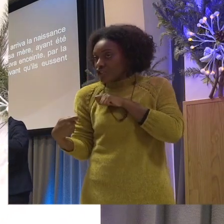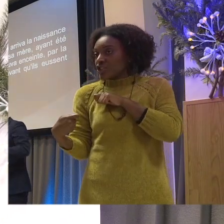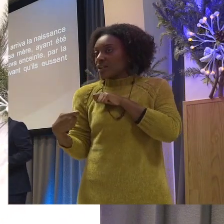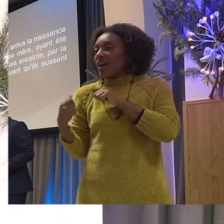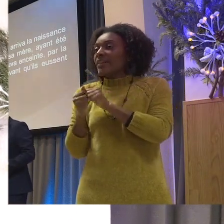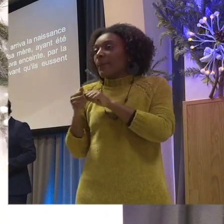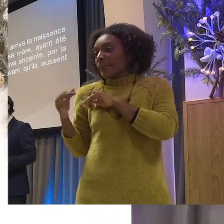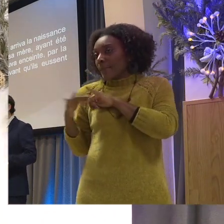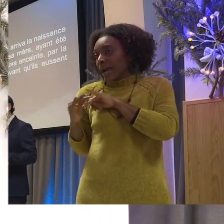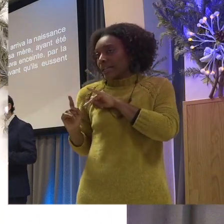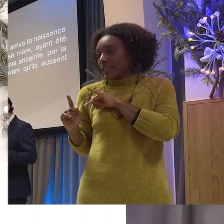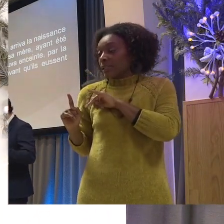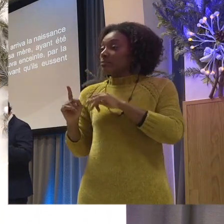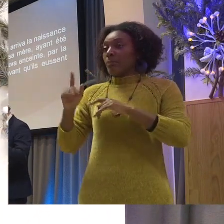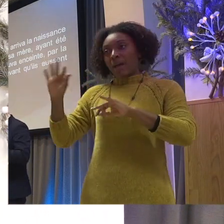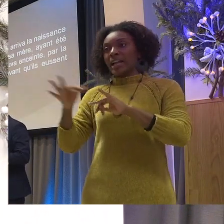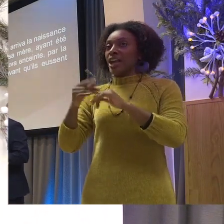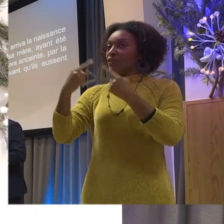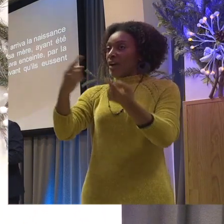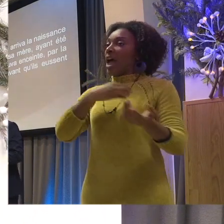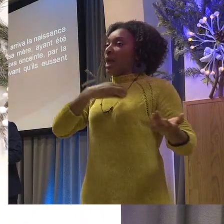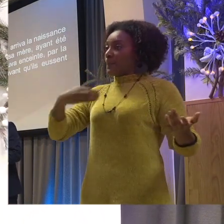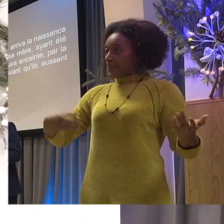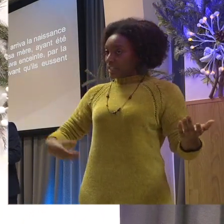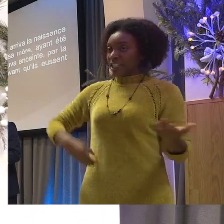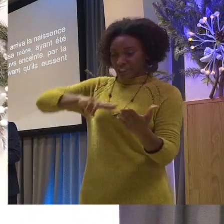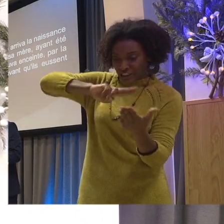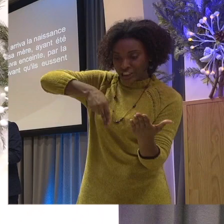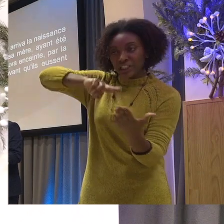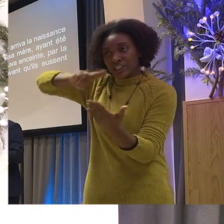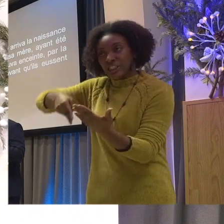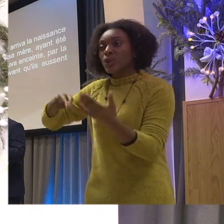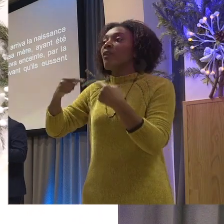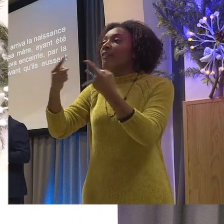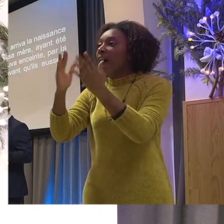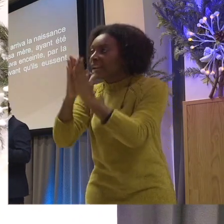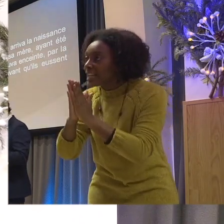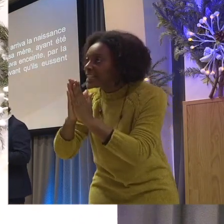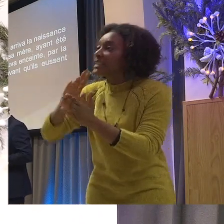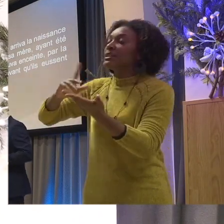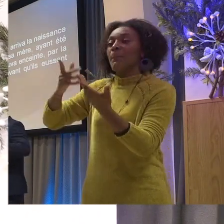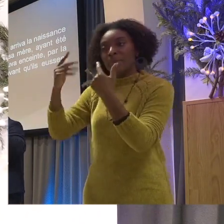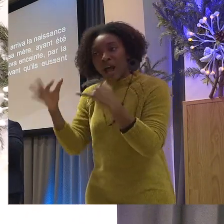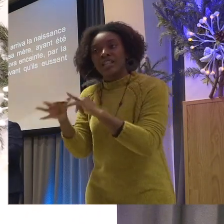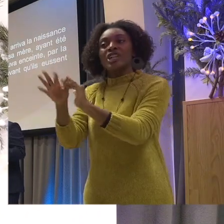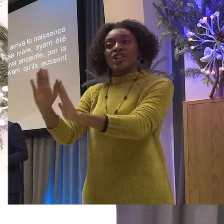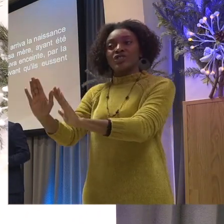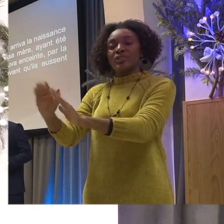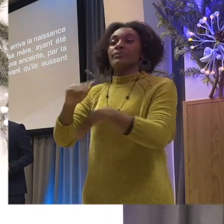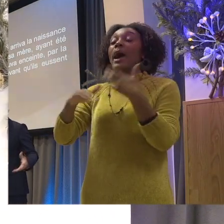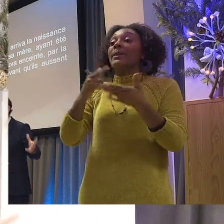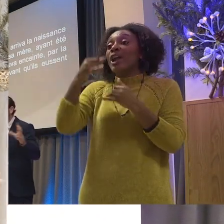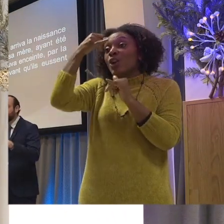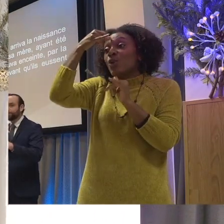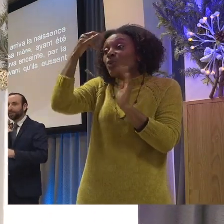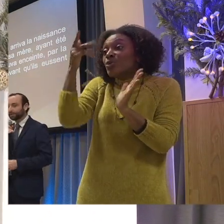un mariage devant les autorités et devant Dieu. Alléluia. Troisièmement, devenir une seule chair à partir de la nuit de